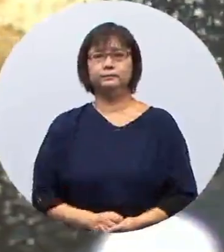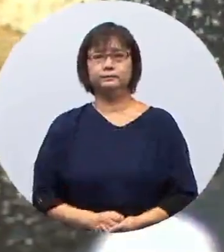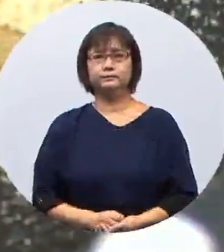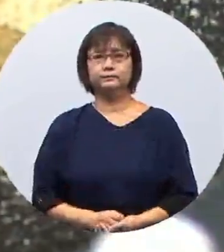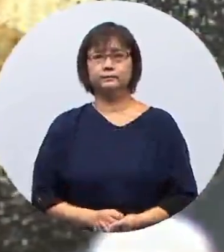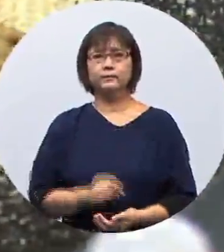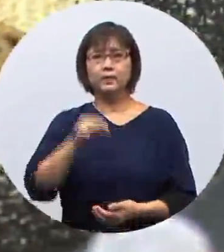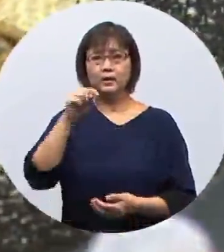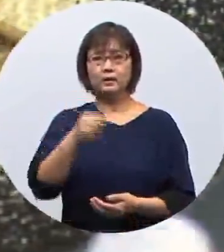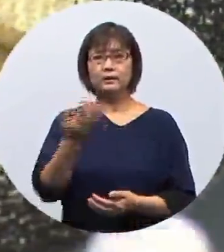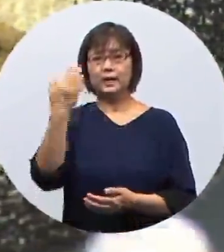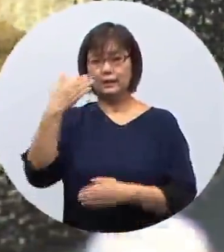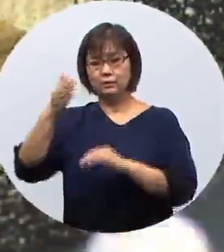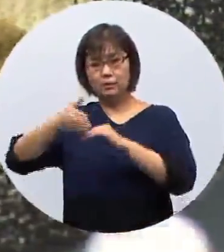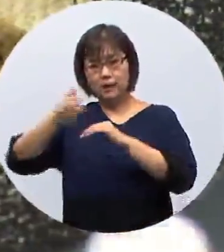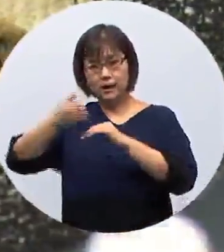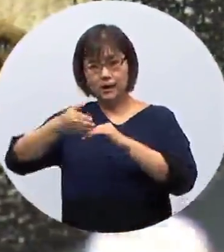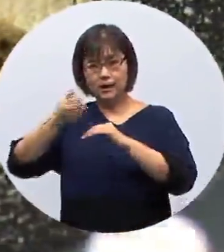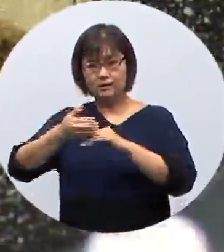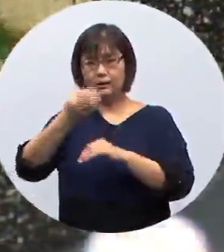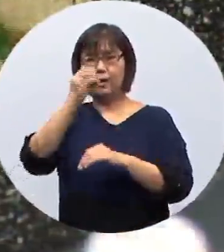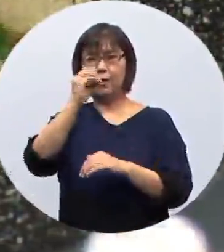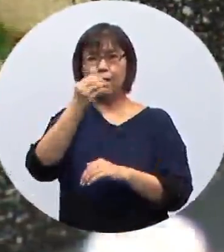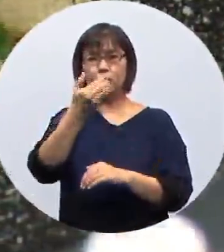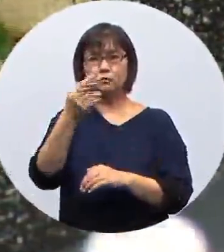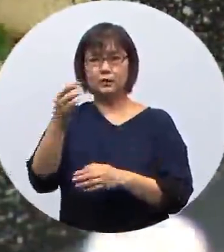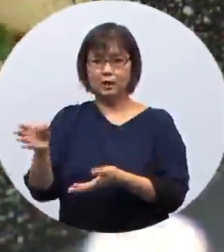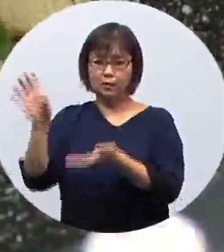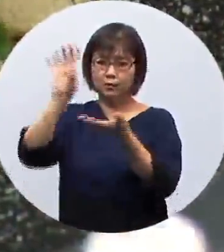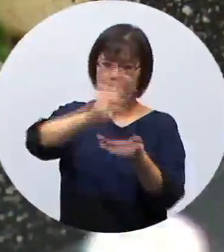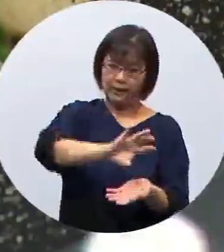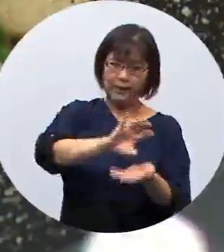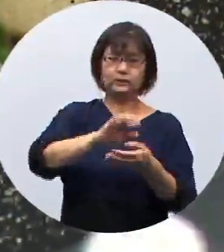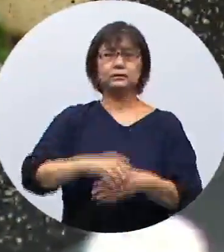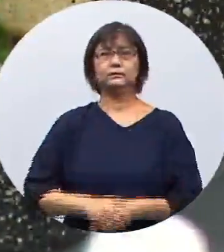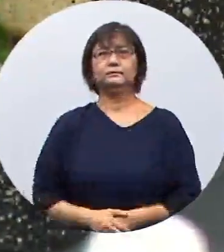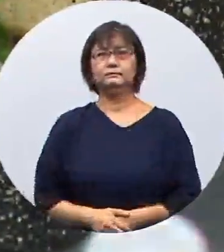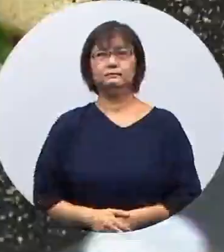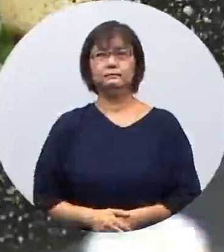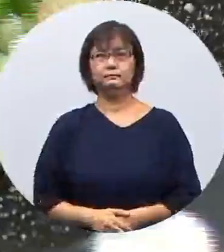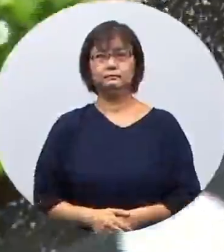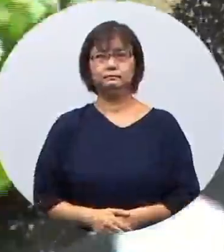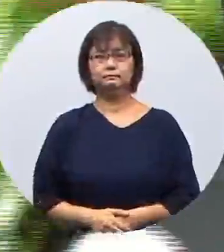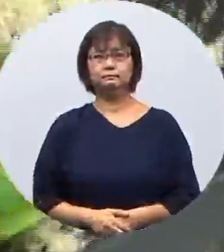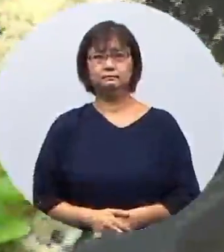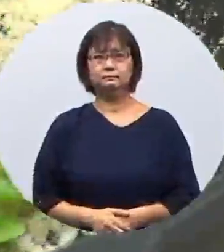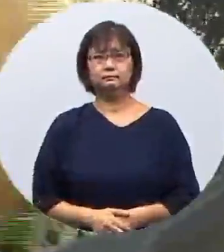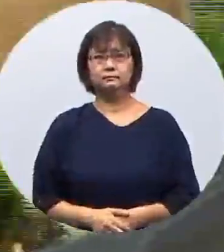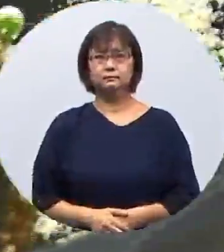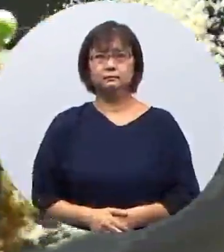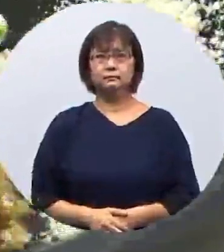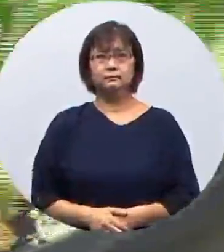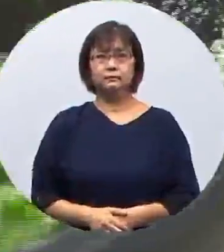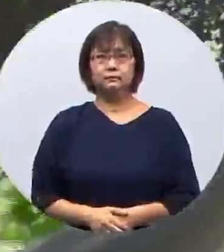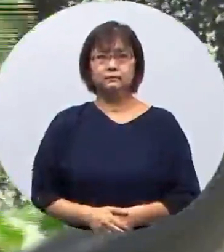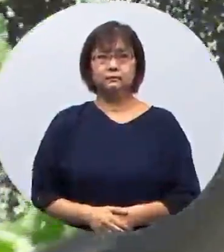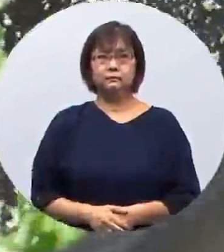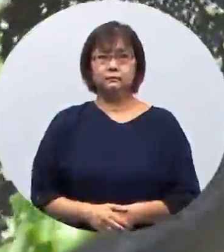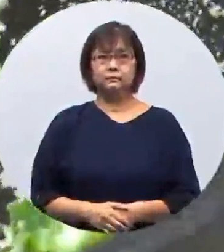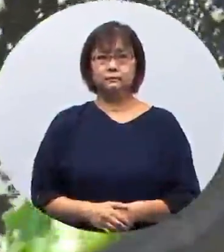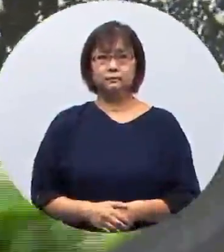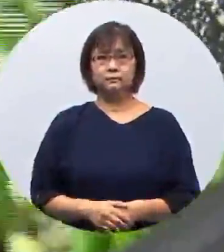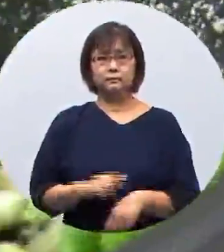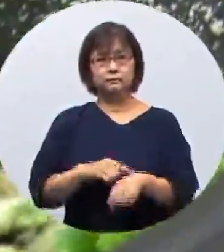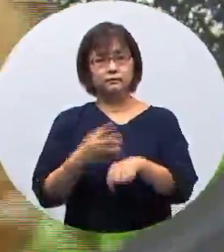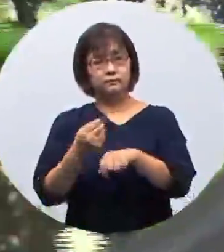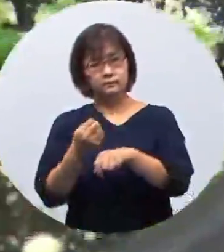これに先ほどみじん切りしたオクラを入れます。はい、どれぐらい炒め